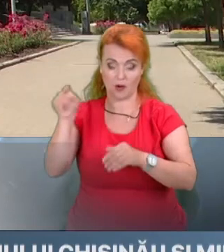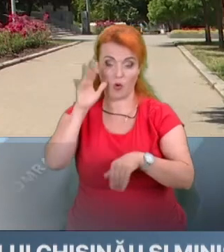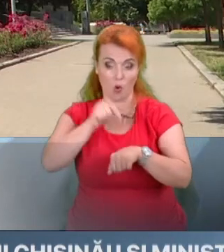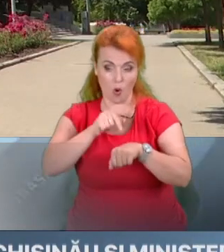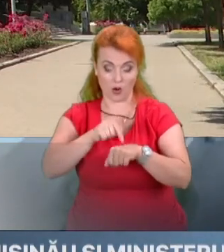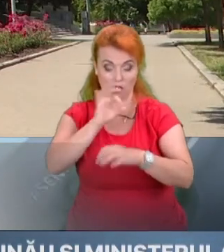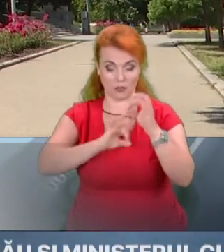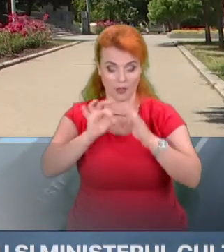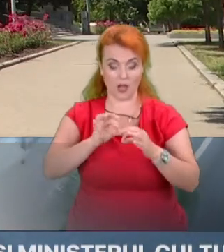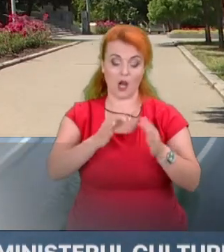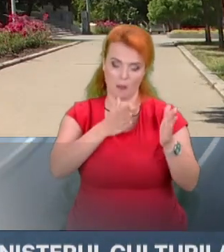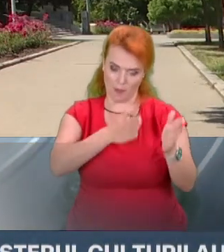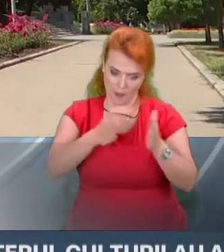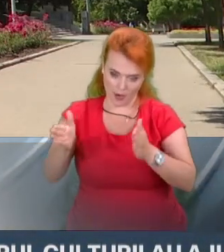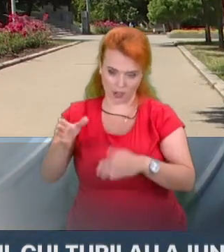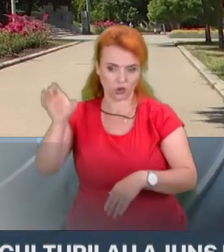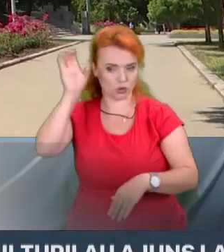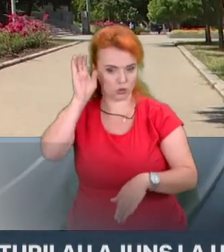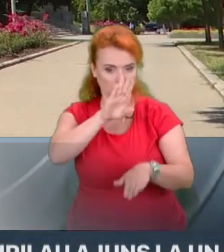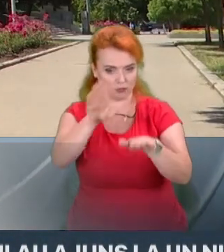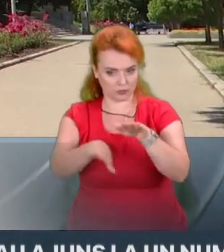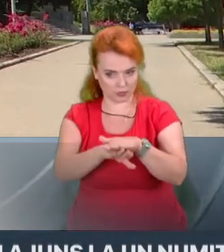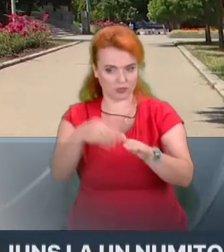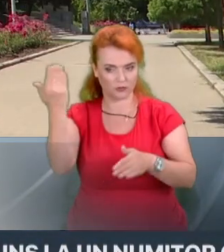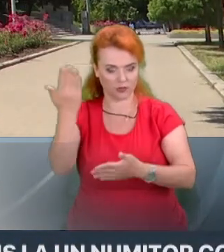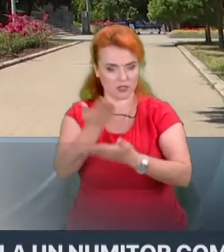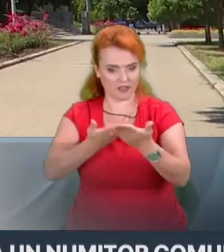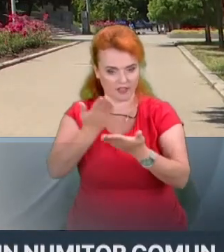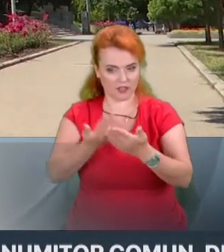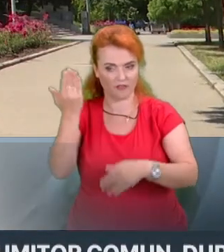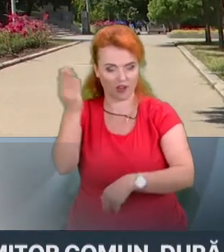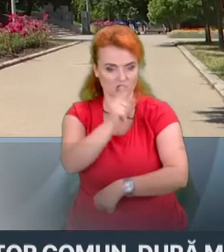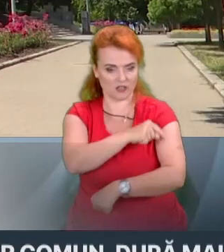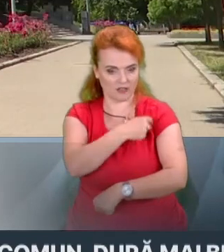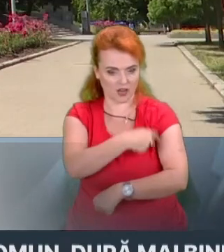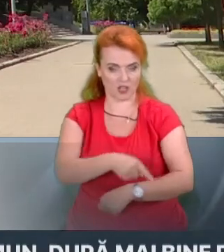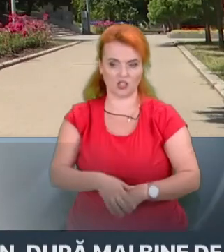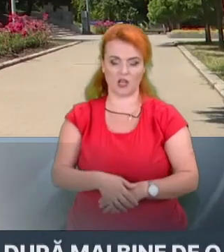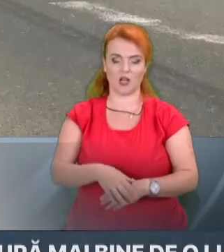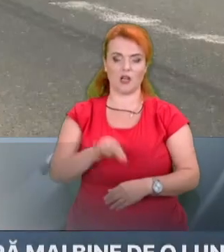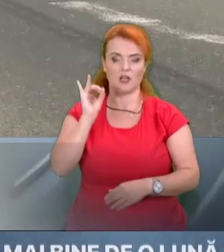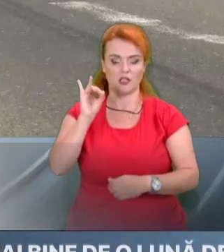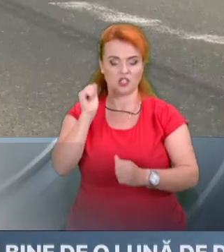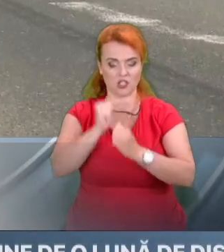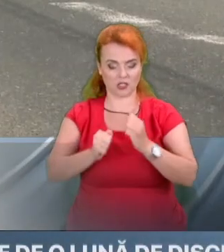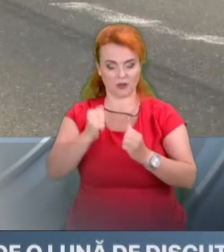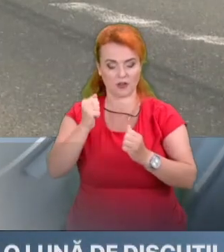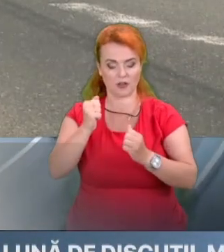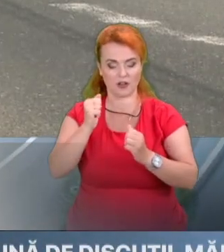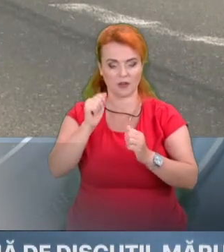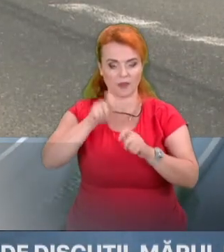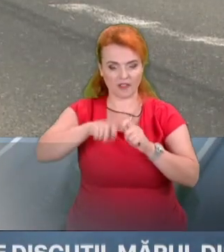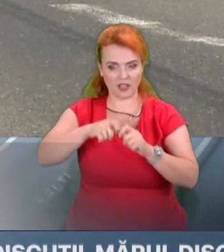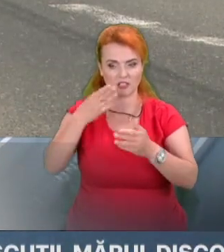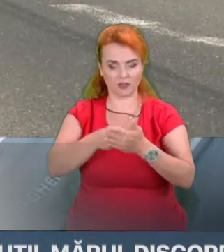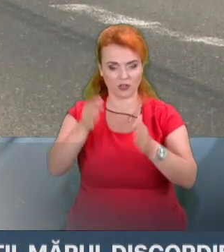monitorizeze tensiunea arterială, dacă se simt rău să se adreseze la medic. Pe această perioadă consumul